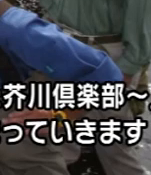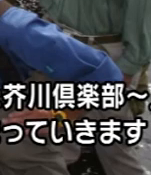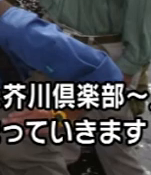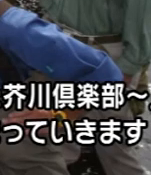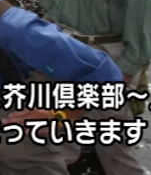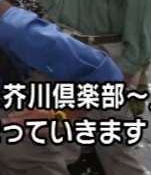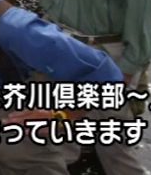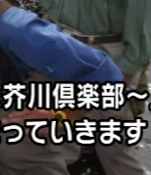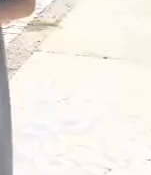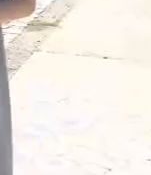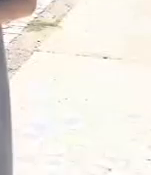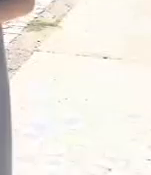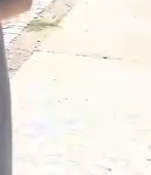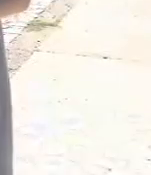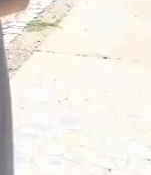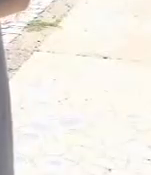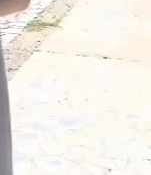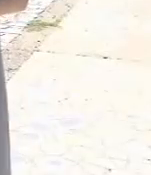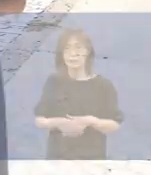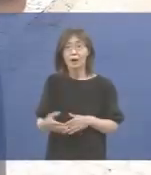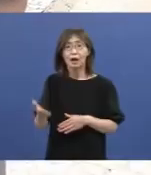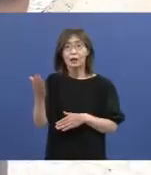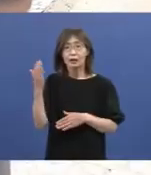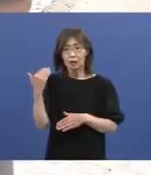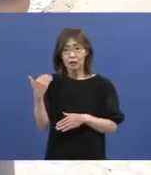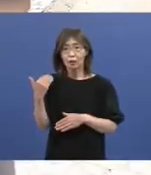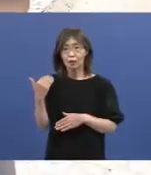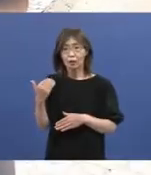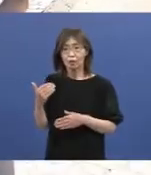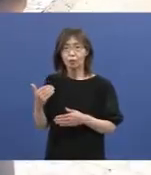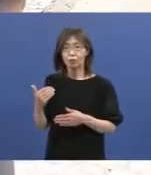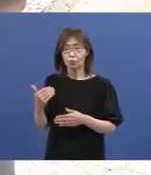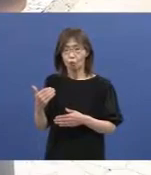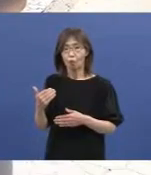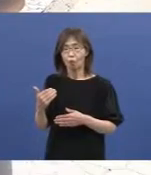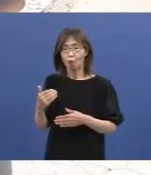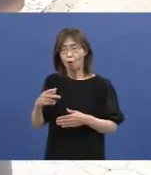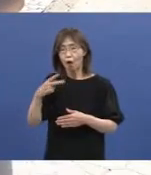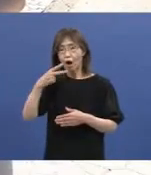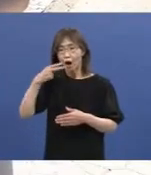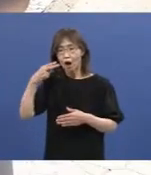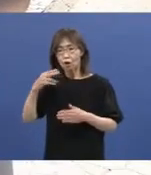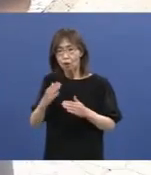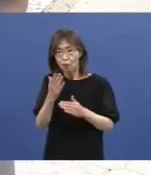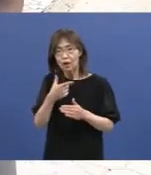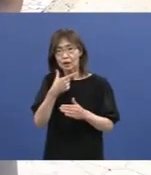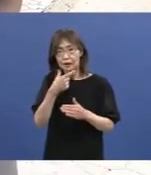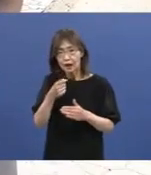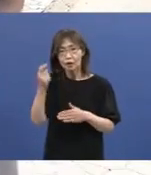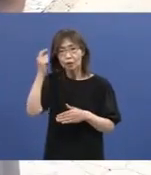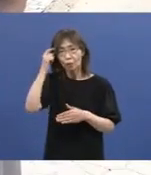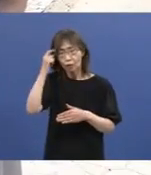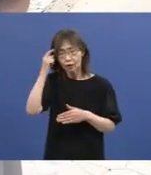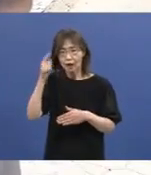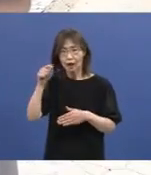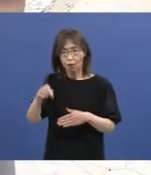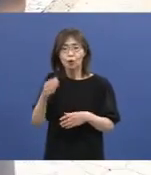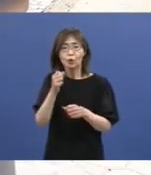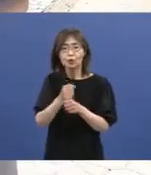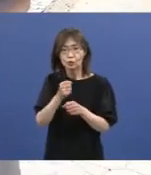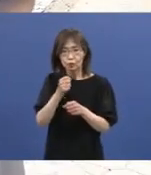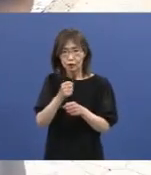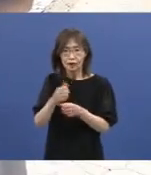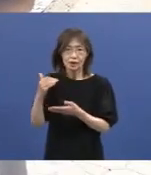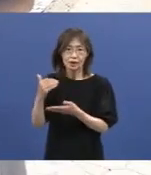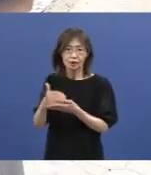ます。先ほど山本さんが鮎を登らせたいという思いがあって作られたとおっしゃってたんですけど、ど